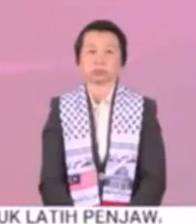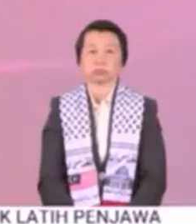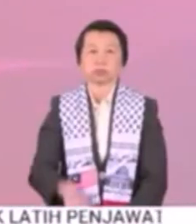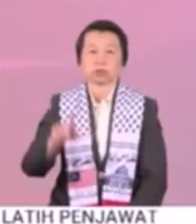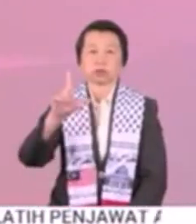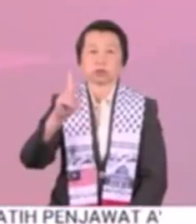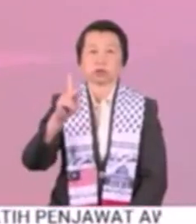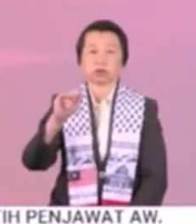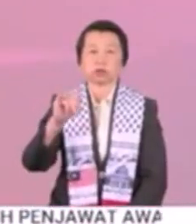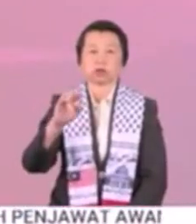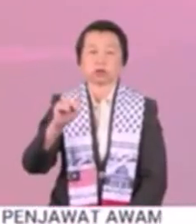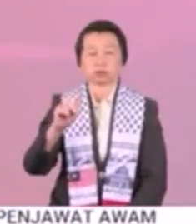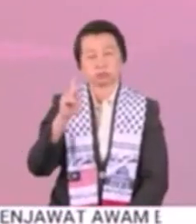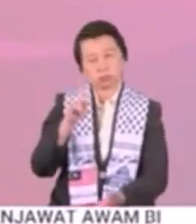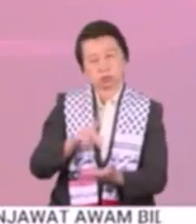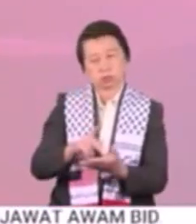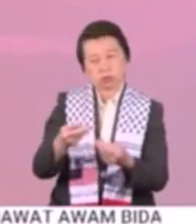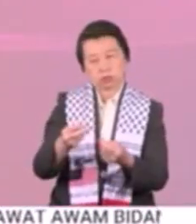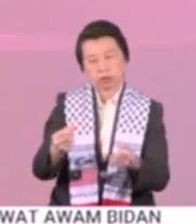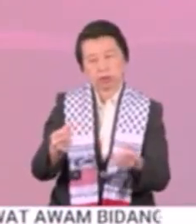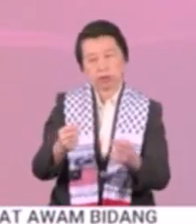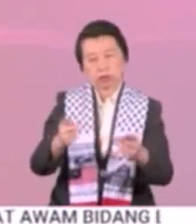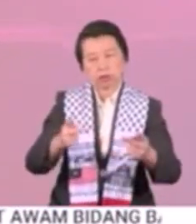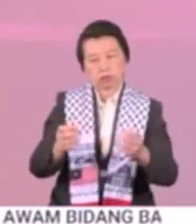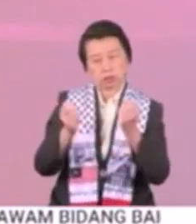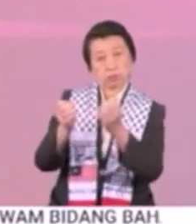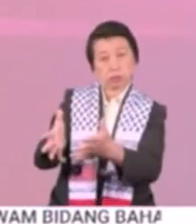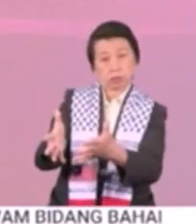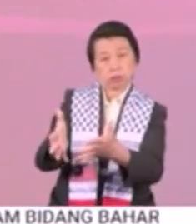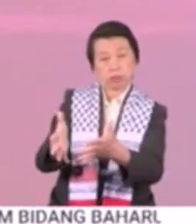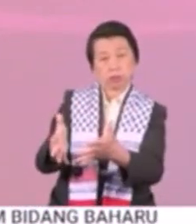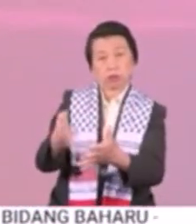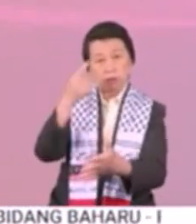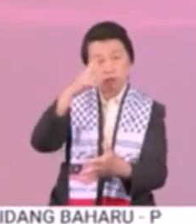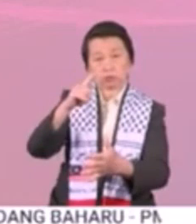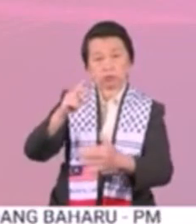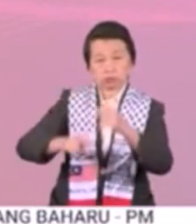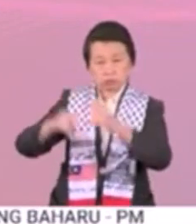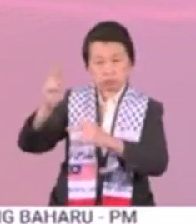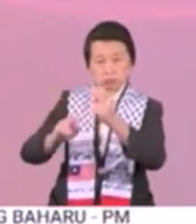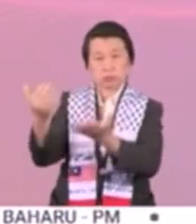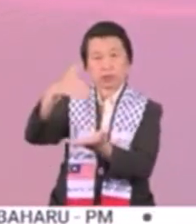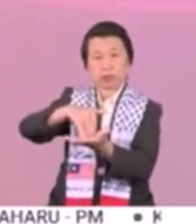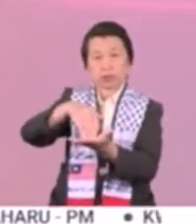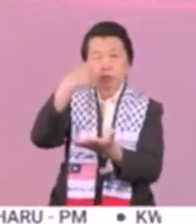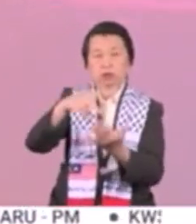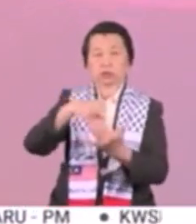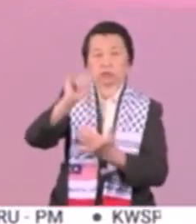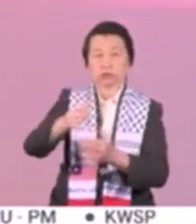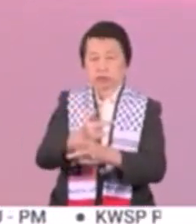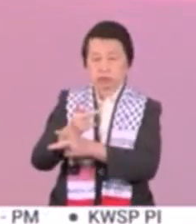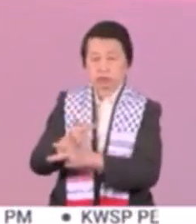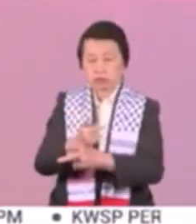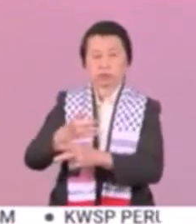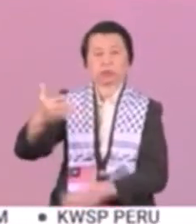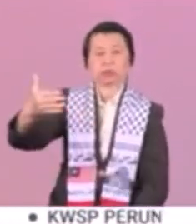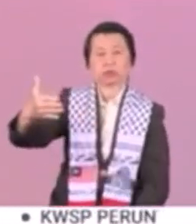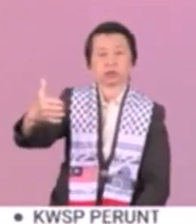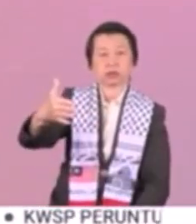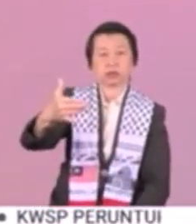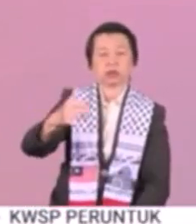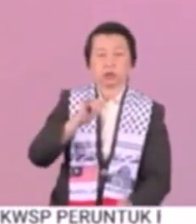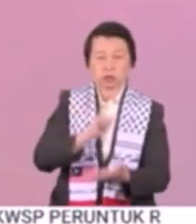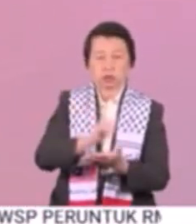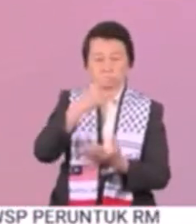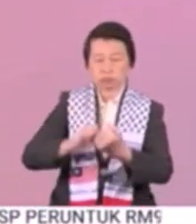lkim sedang mengenal pasti tanah dan kolam tebiar miliknya di seluruh negara untuk dibangunkan semula bagi projek ternakan akuakultur